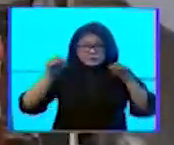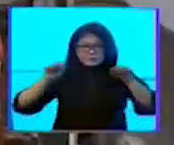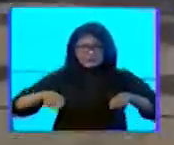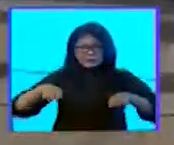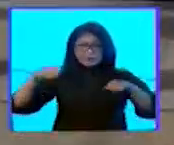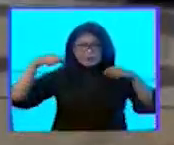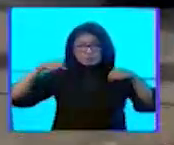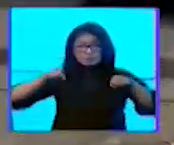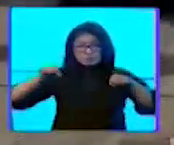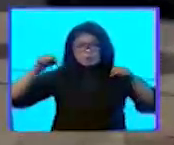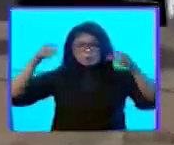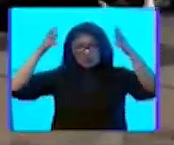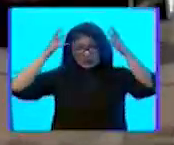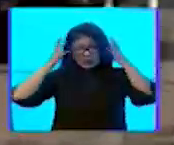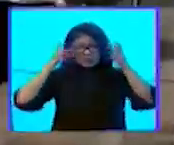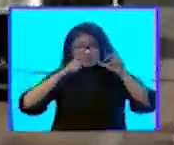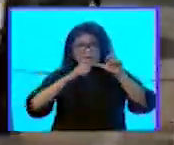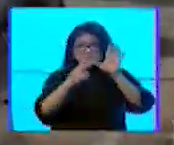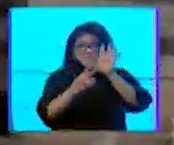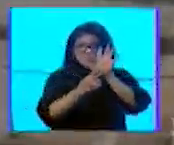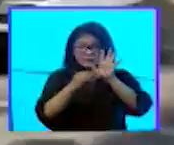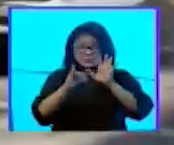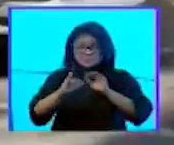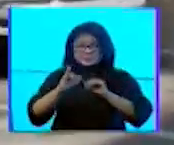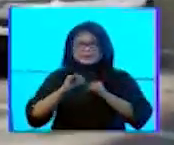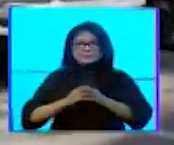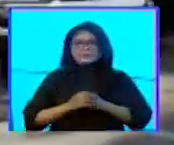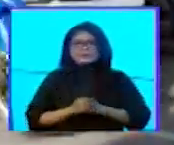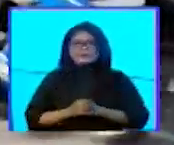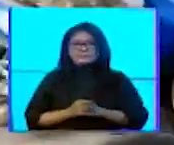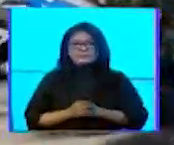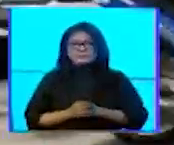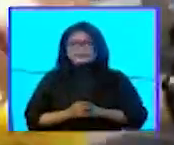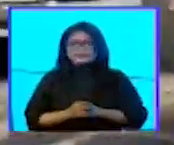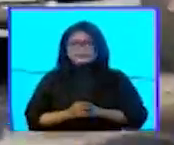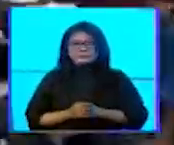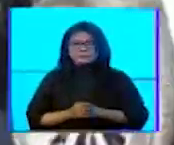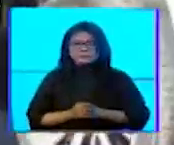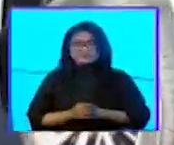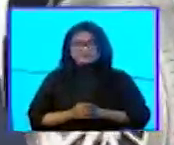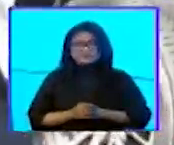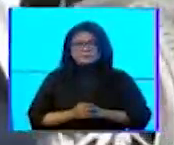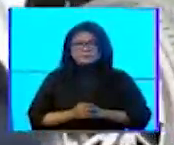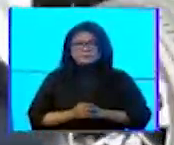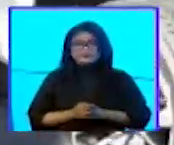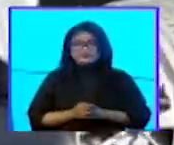Nasional Indonesia atau SNI. Dari Pasuruan, Jawa Timur, Jaka Samudra melaporkan.